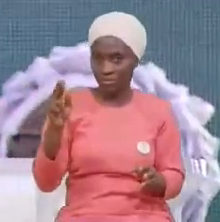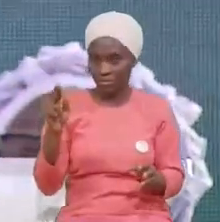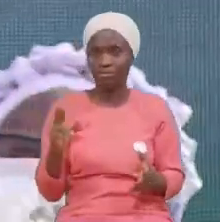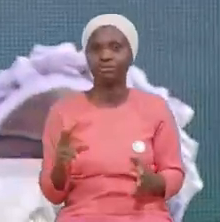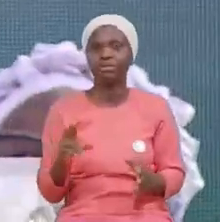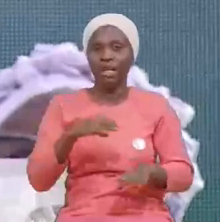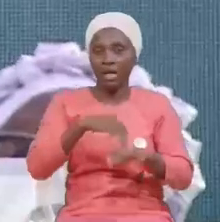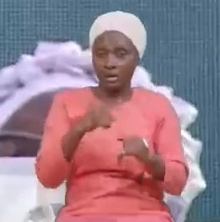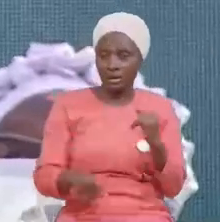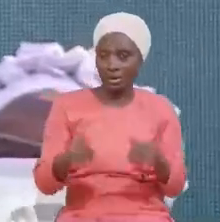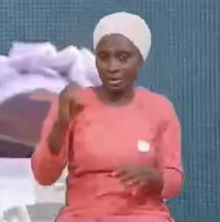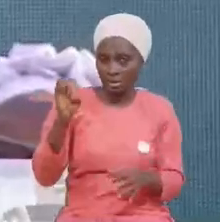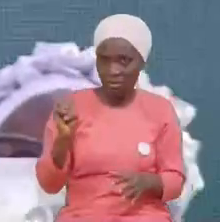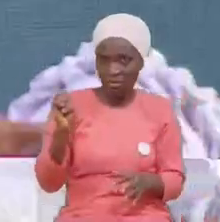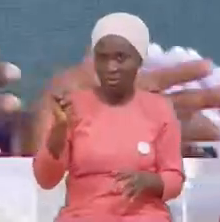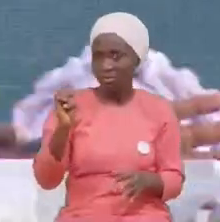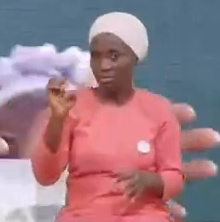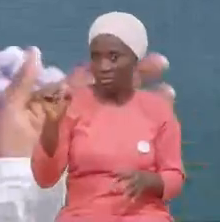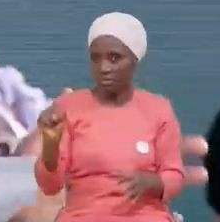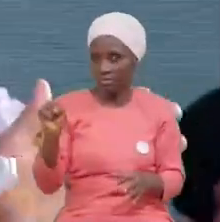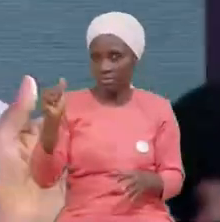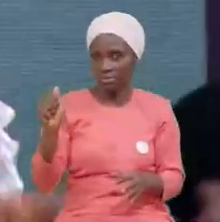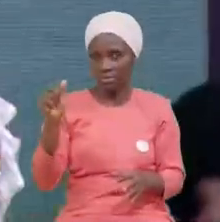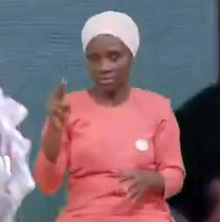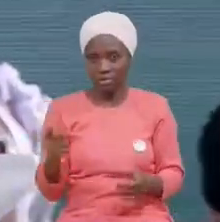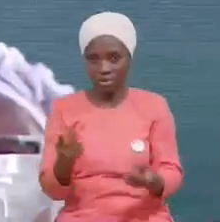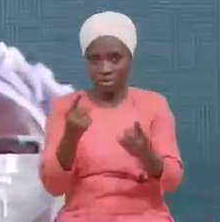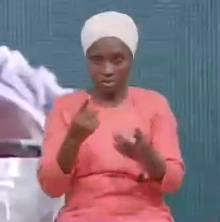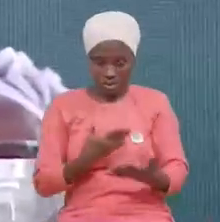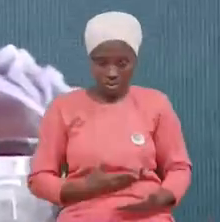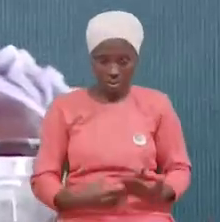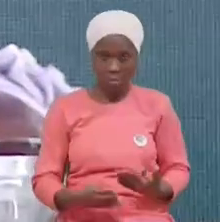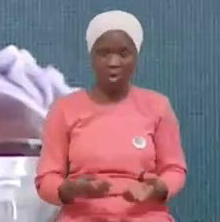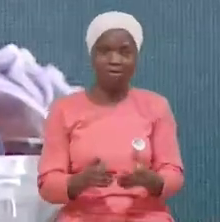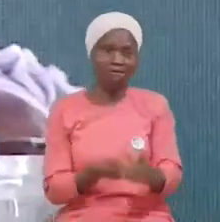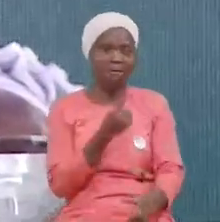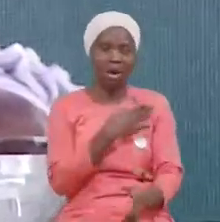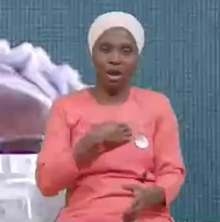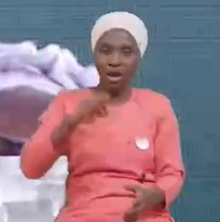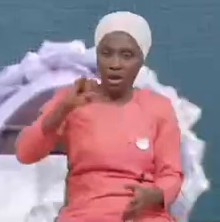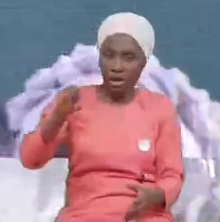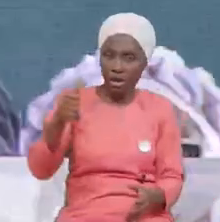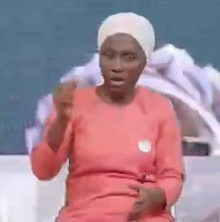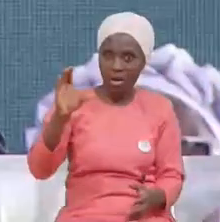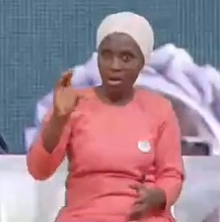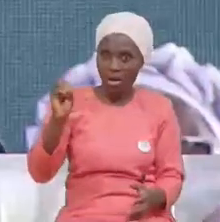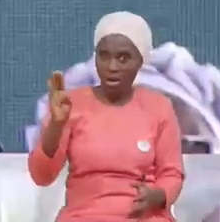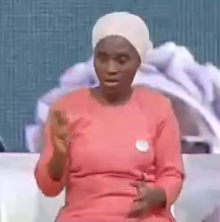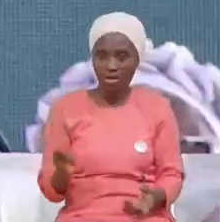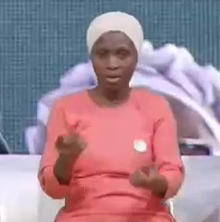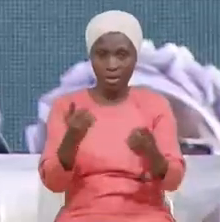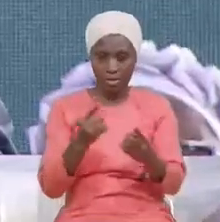Finalement, Ésaü est sorti le premier. Et Jacob est sorti en deuxième position. Et depuis ce